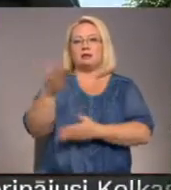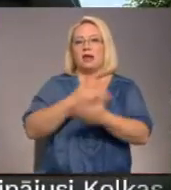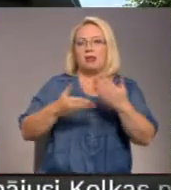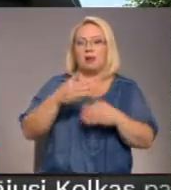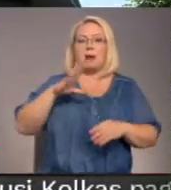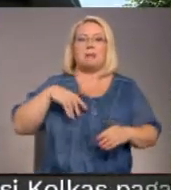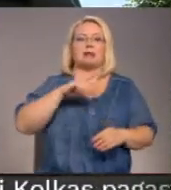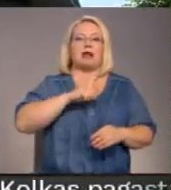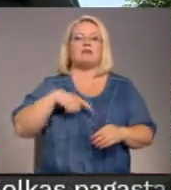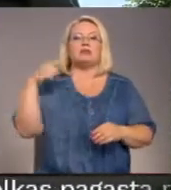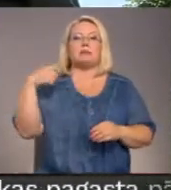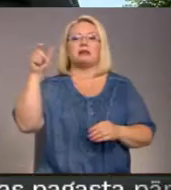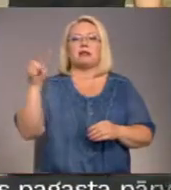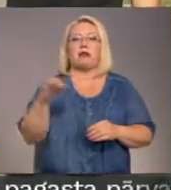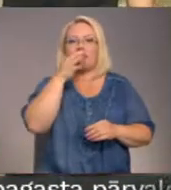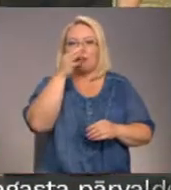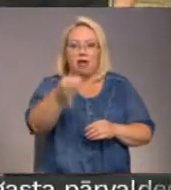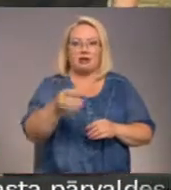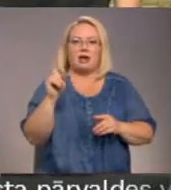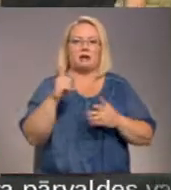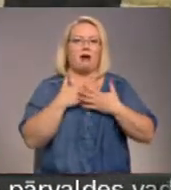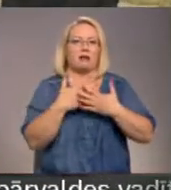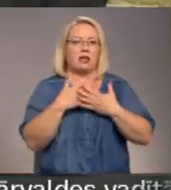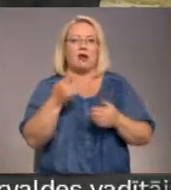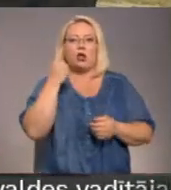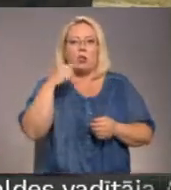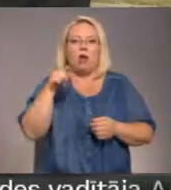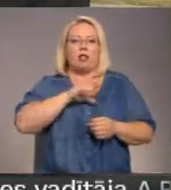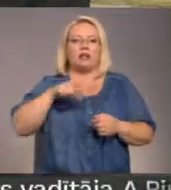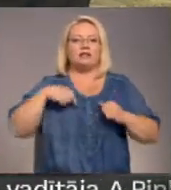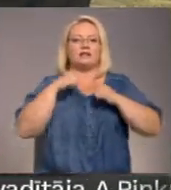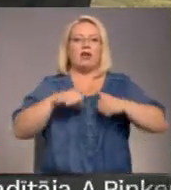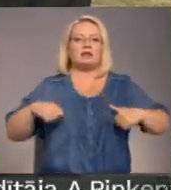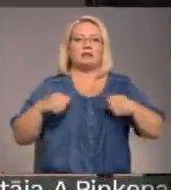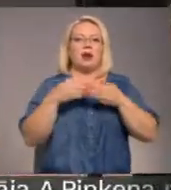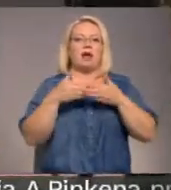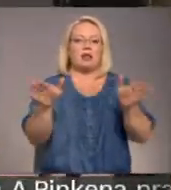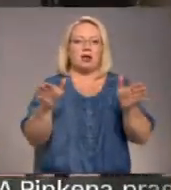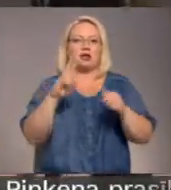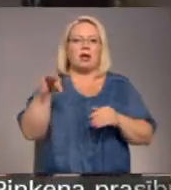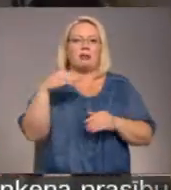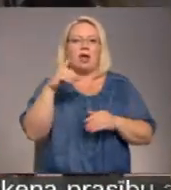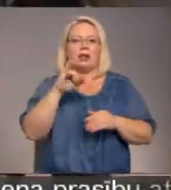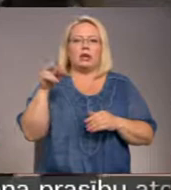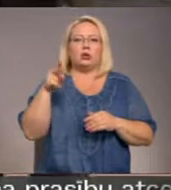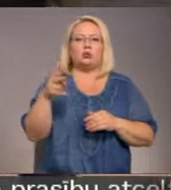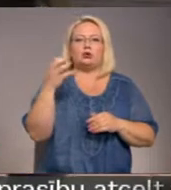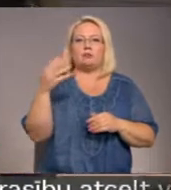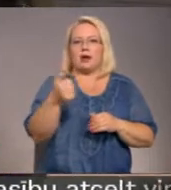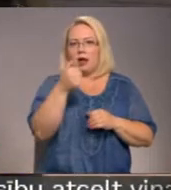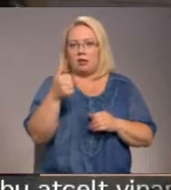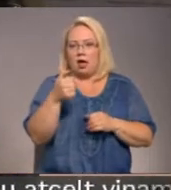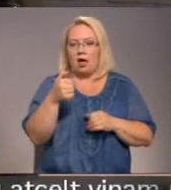pēc Latvijas prezidenta teiktā kļuvusi intensīvāka kopš Latvijas vēstniecības atklāšanas Delī 2014.